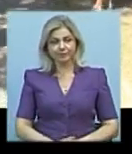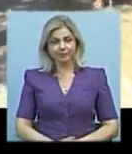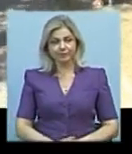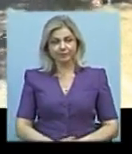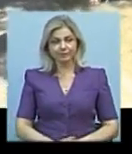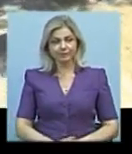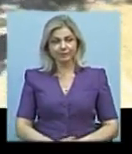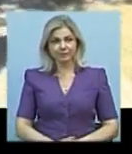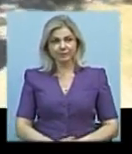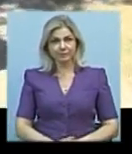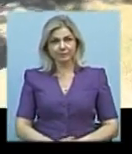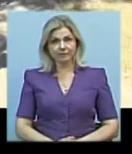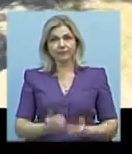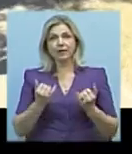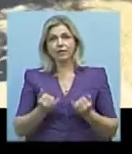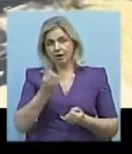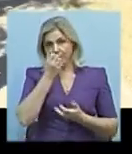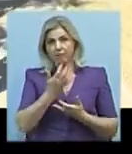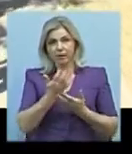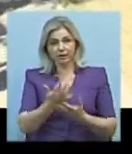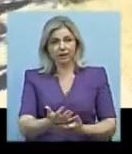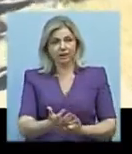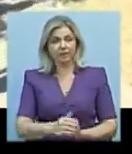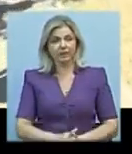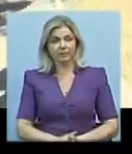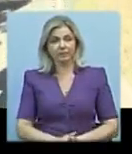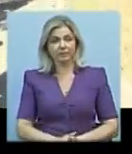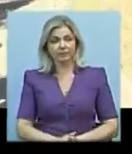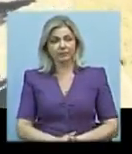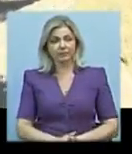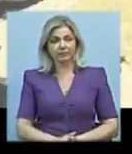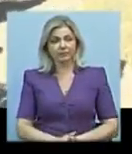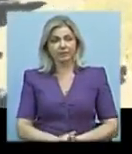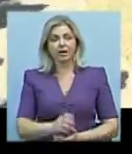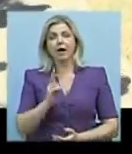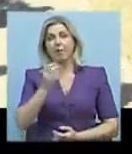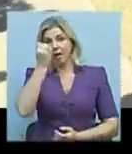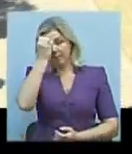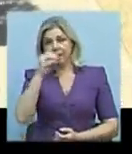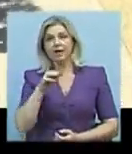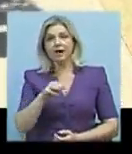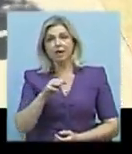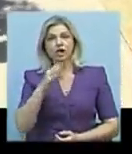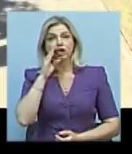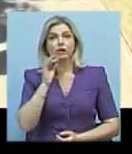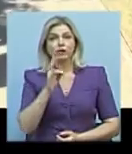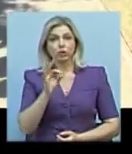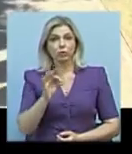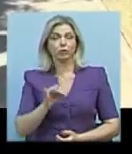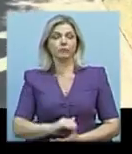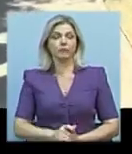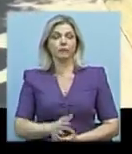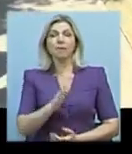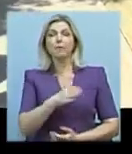А зараз ми з вами покладемо квіти до пам'ятника Тарса Григоровича Шевченка і шикуємося в колону.